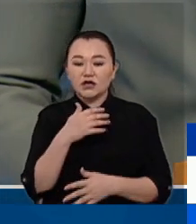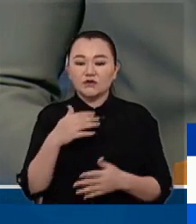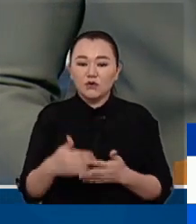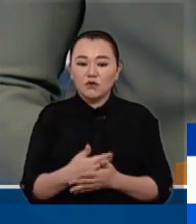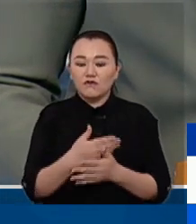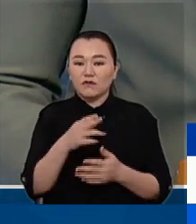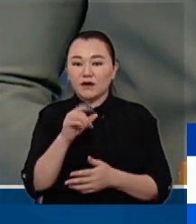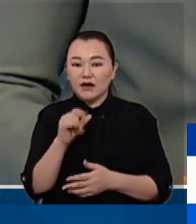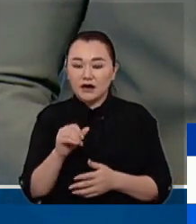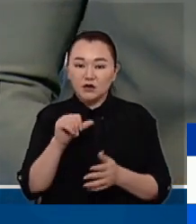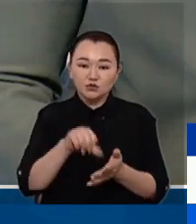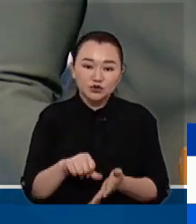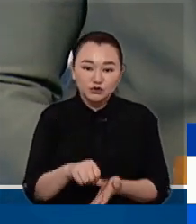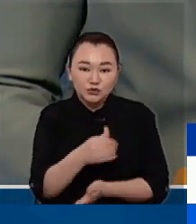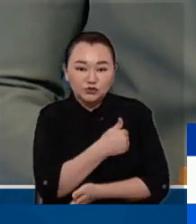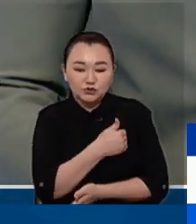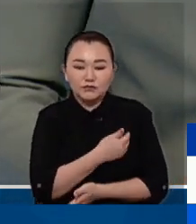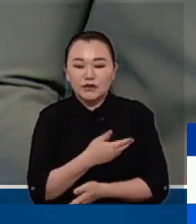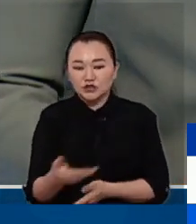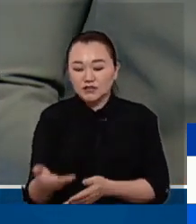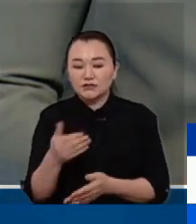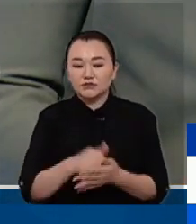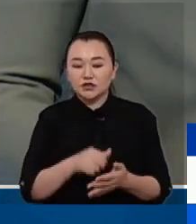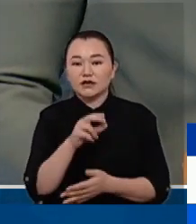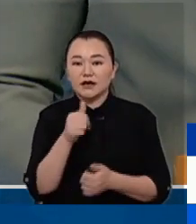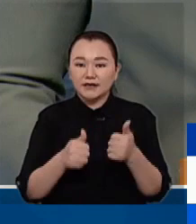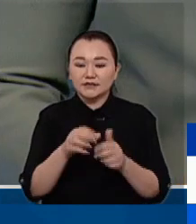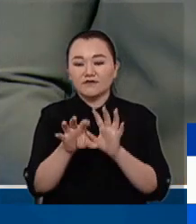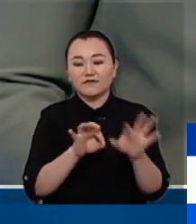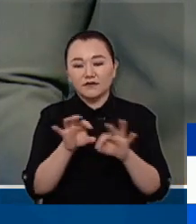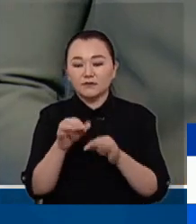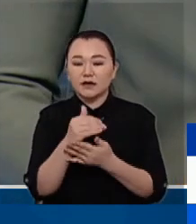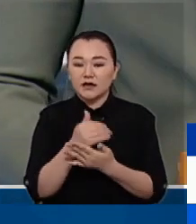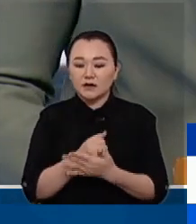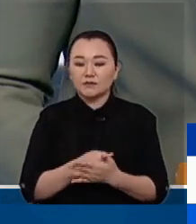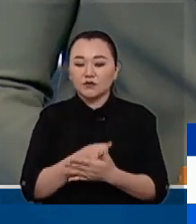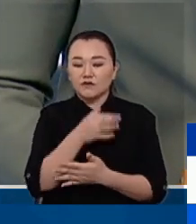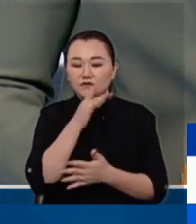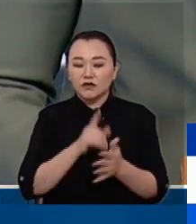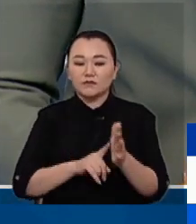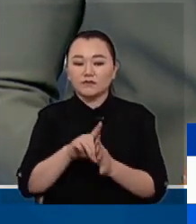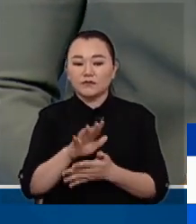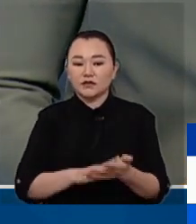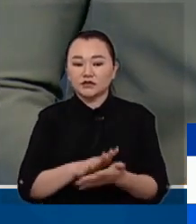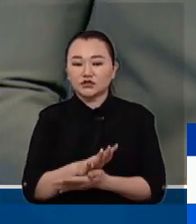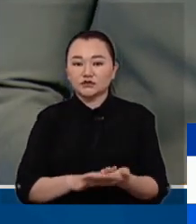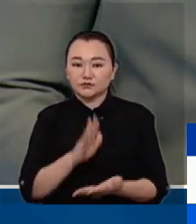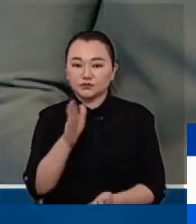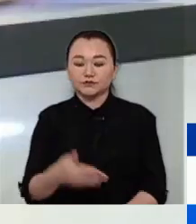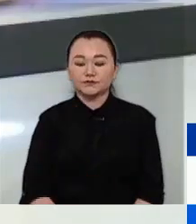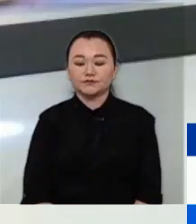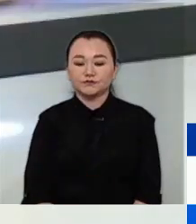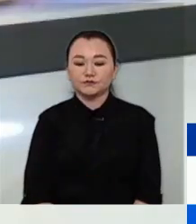жұптардың қатарын толықтырғыңыз келсе, мархабат, себебі кастинг бағдарлама эфирге шыққан уақытта да жалғаса береді.